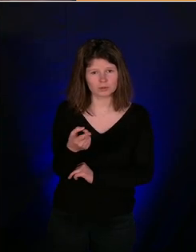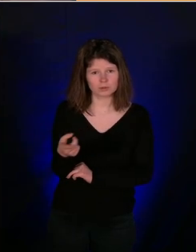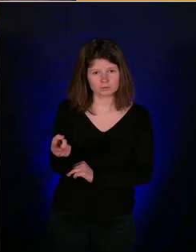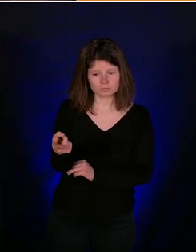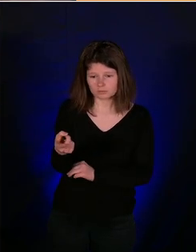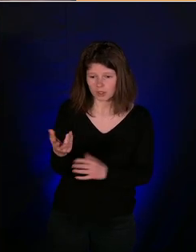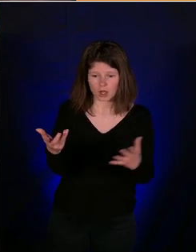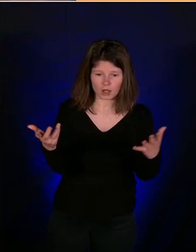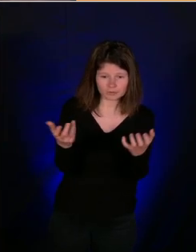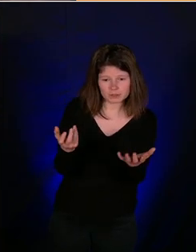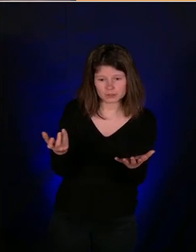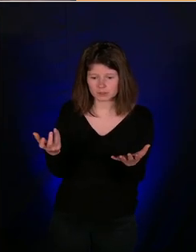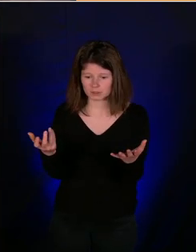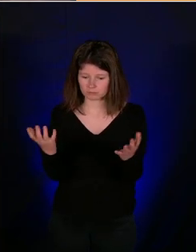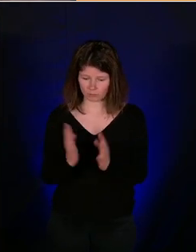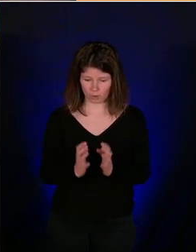tout ce congrès,